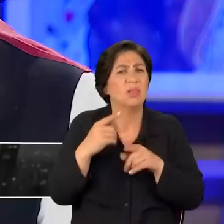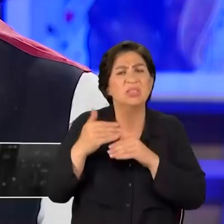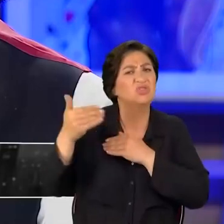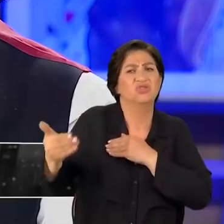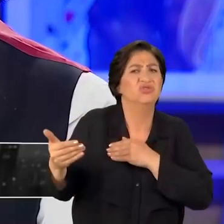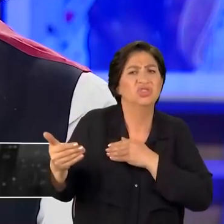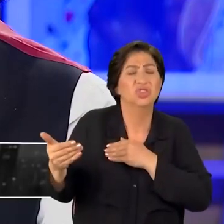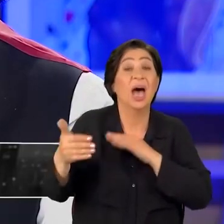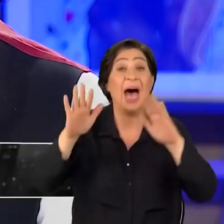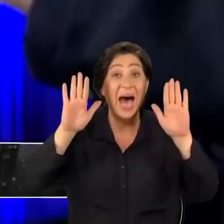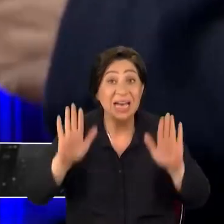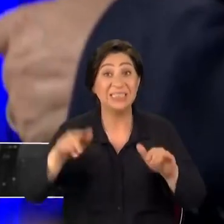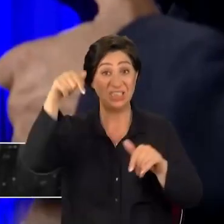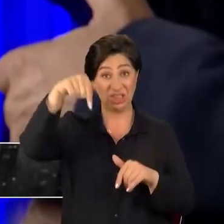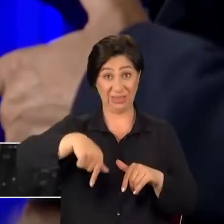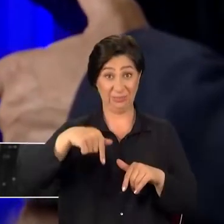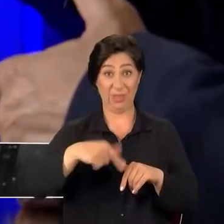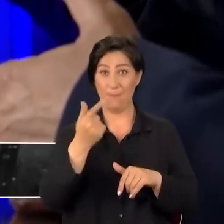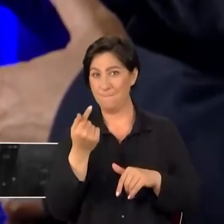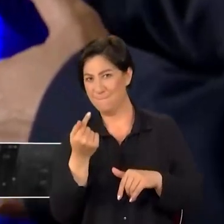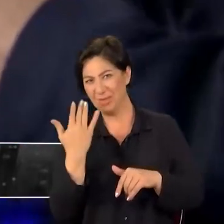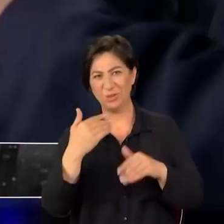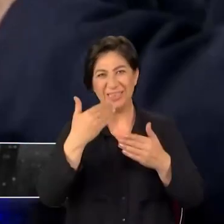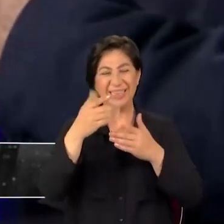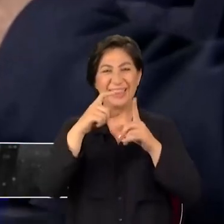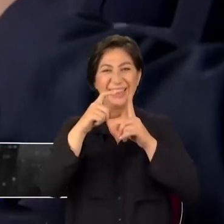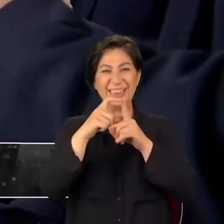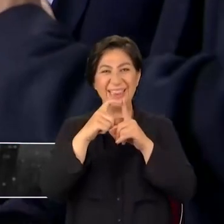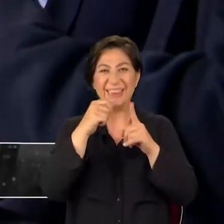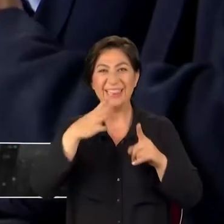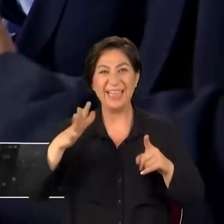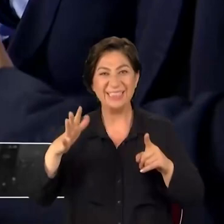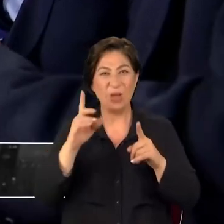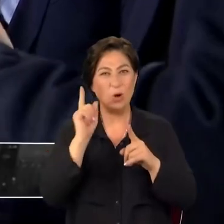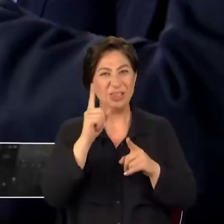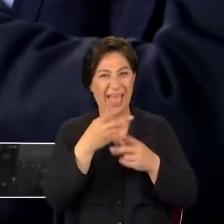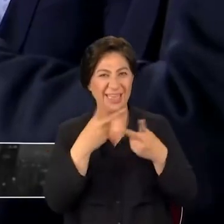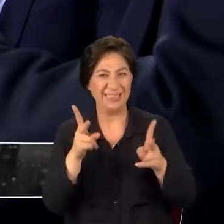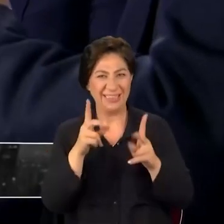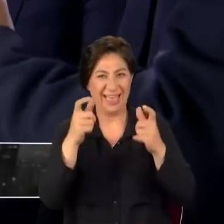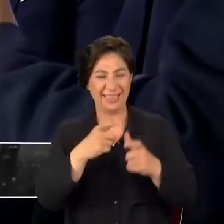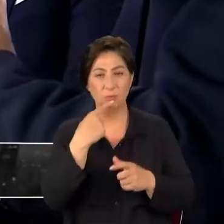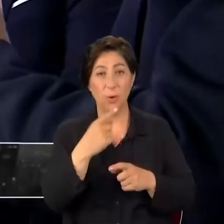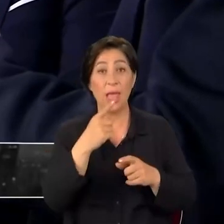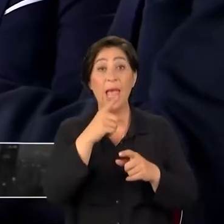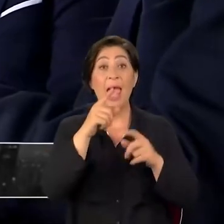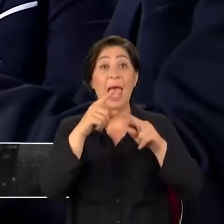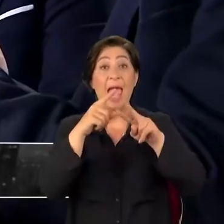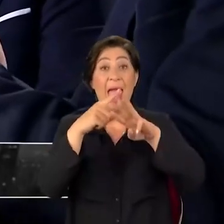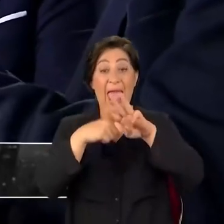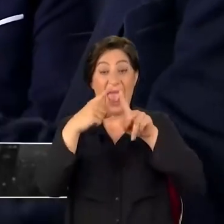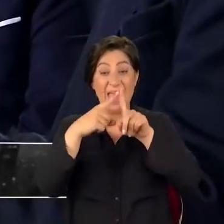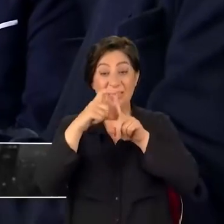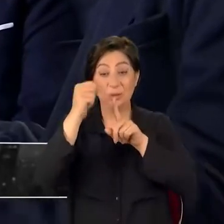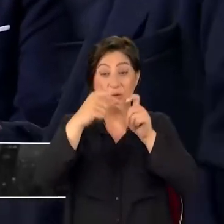Halbuki asıl şimdi bugünün, yani biraz önceki bölümde Deniz Hoca'nın da açtığı yerden söyleyeyim. Deniz Hoca Endüstri 4 toplumu diyor,